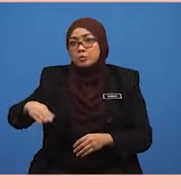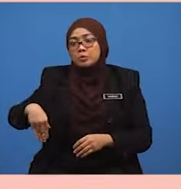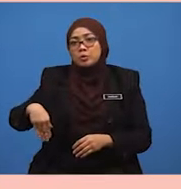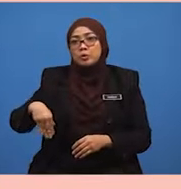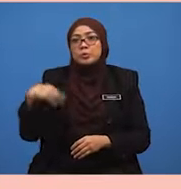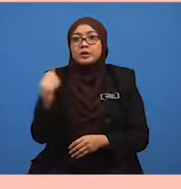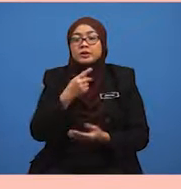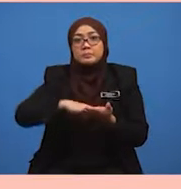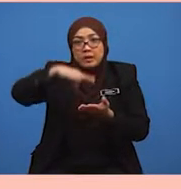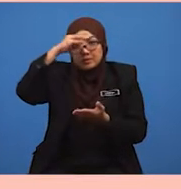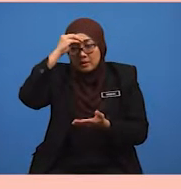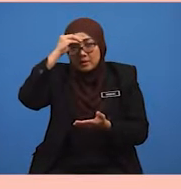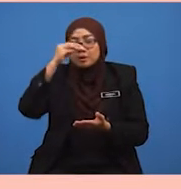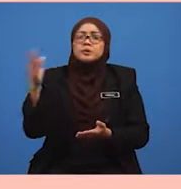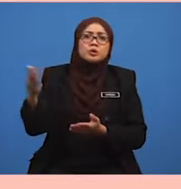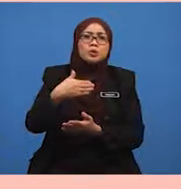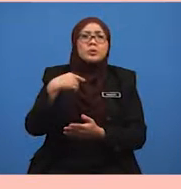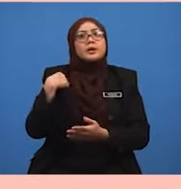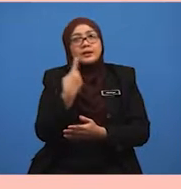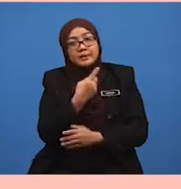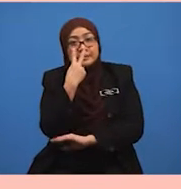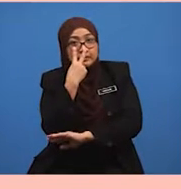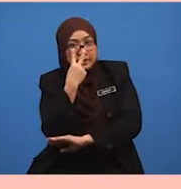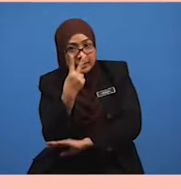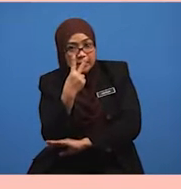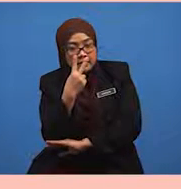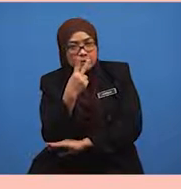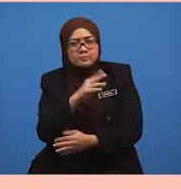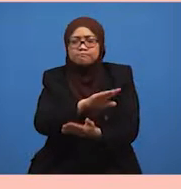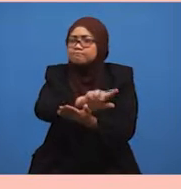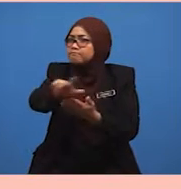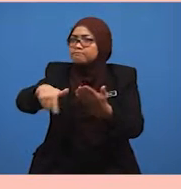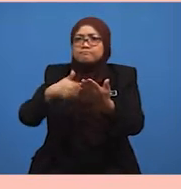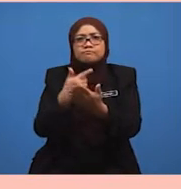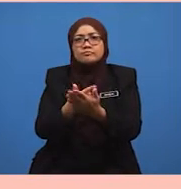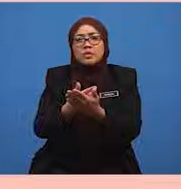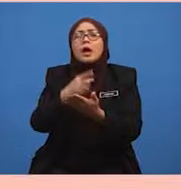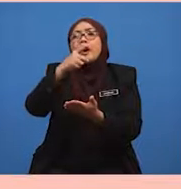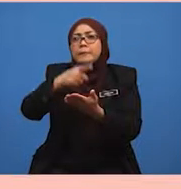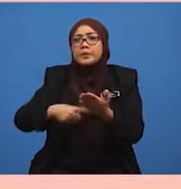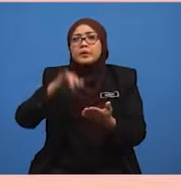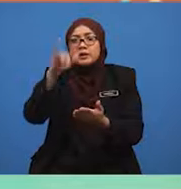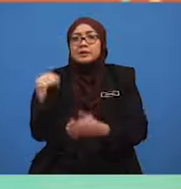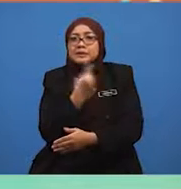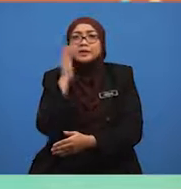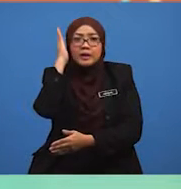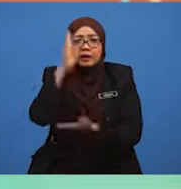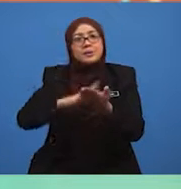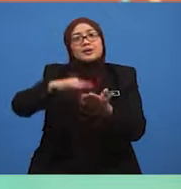topik mesin, mari kita lihat secara menyeluruh apa yang anda akan pelajari pada hari